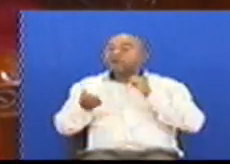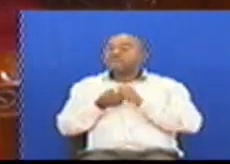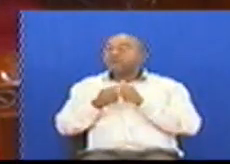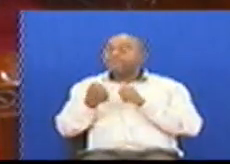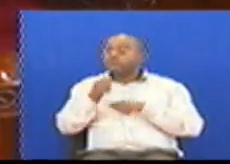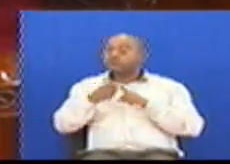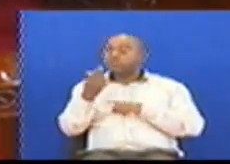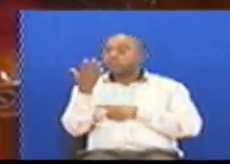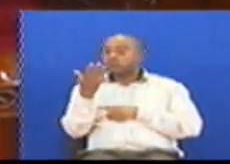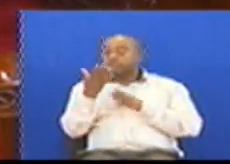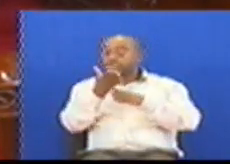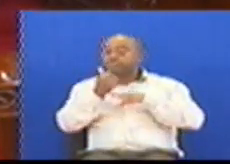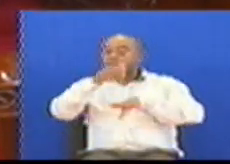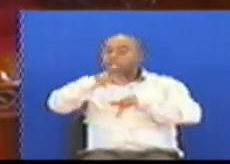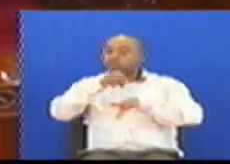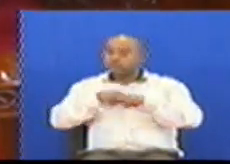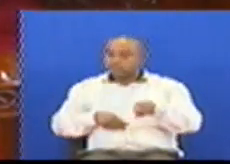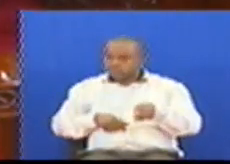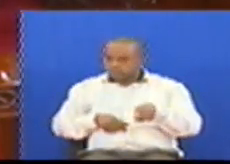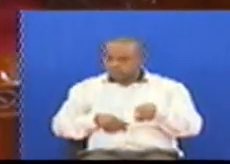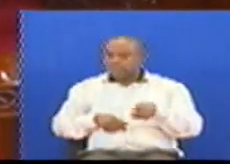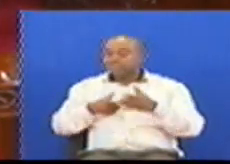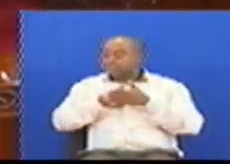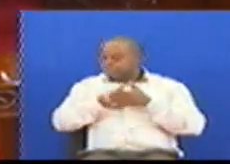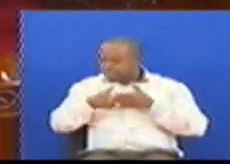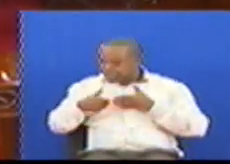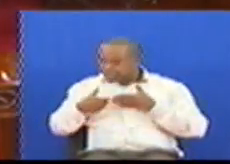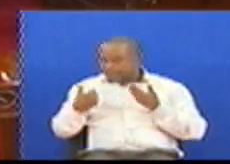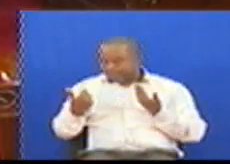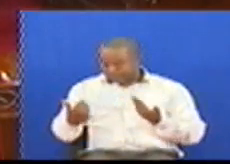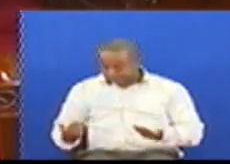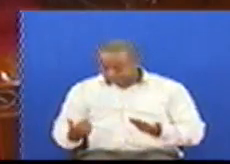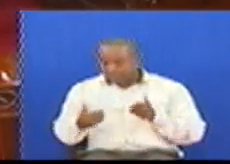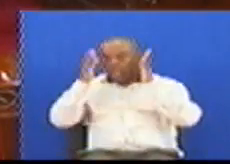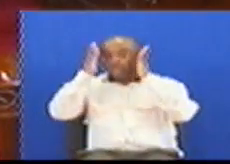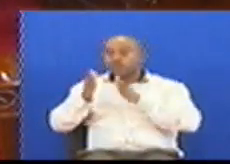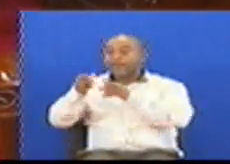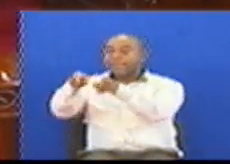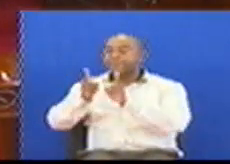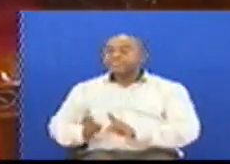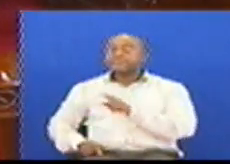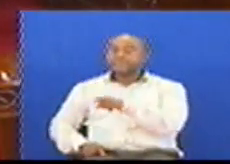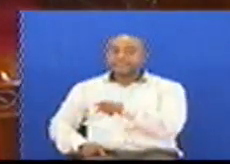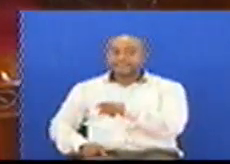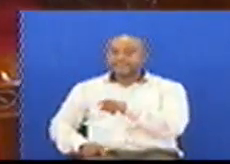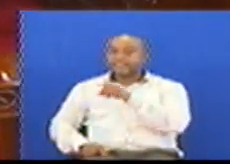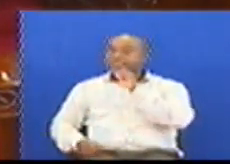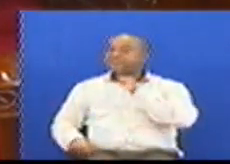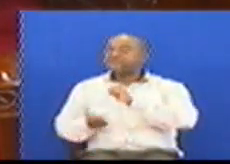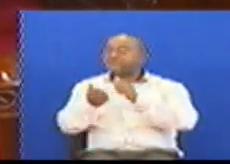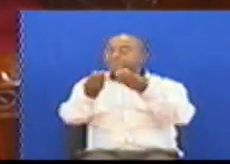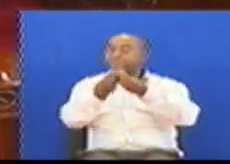afya kwa ajili ya halmashauri ya wilaya ya Chemba. Vifaa hivyo vimefika na tunafanya utaratibu sasa wa kuvigawa kwenye